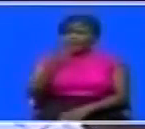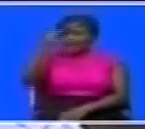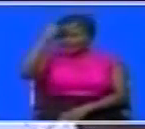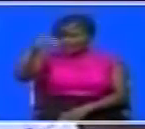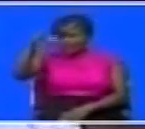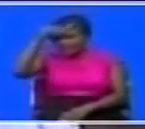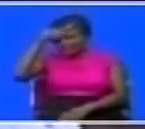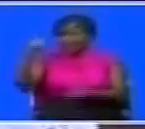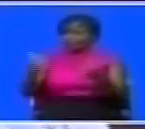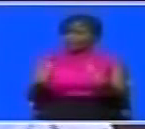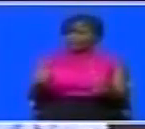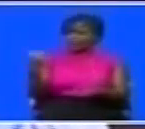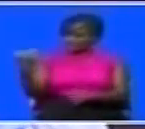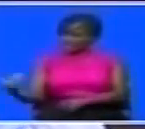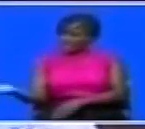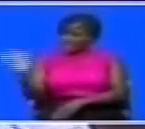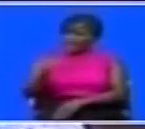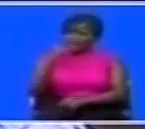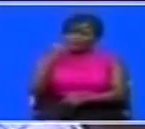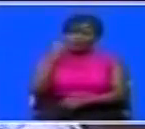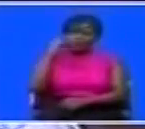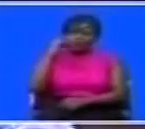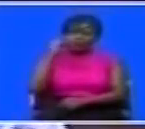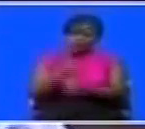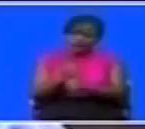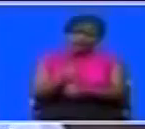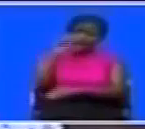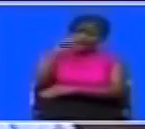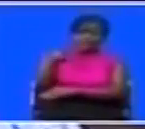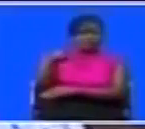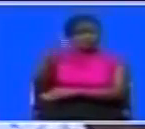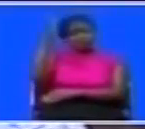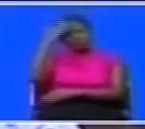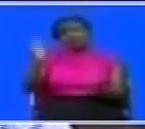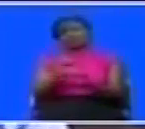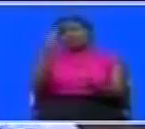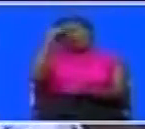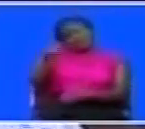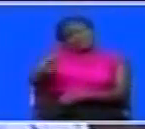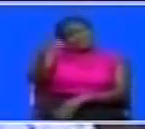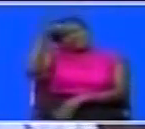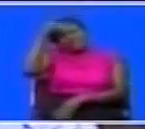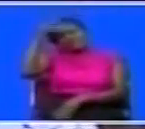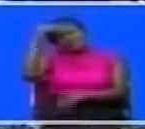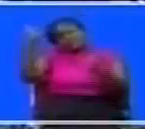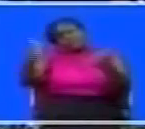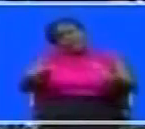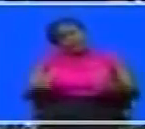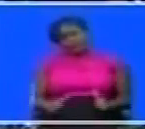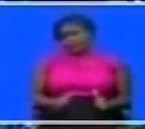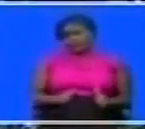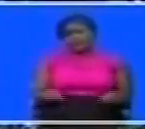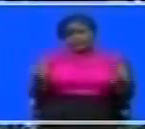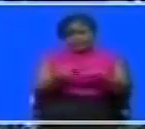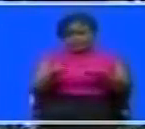hajasoma kitu, hata mtoto akikuja na hiyo homework anakuuliza swali, unasidwa kusoma kwa ajili hujasoma hata wewe pia.